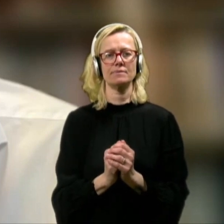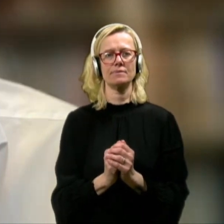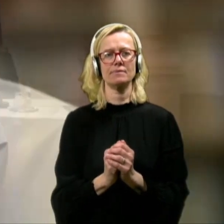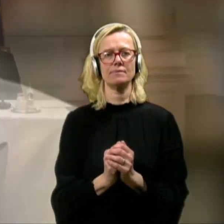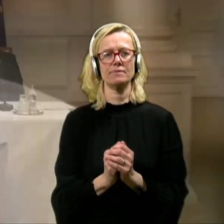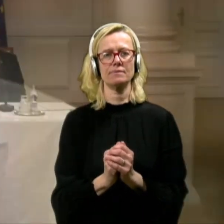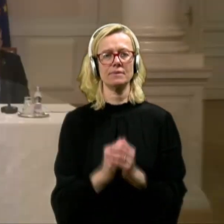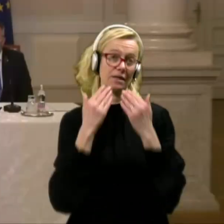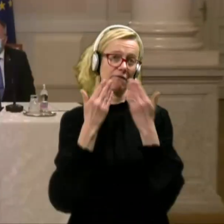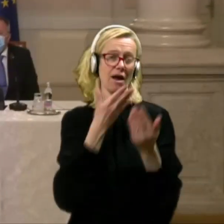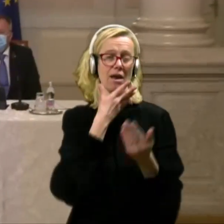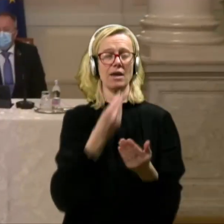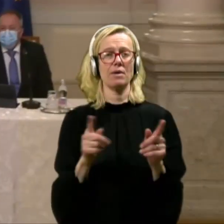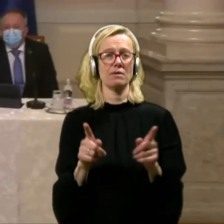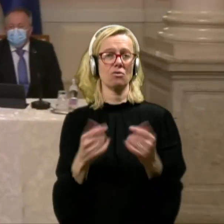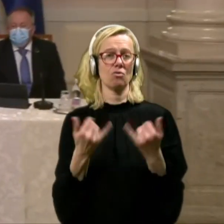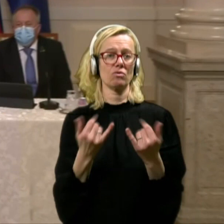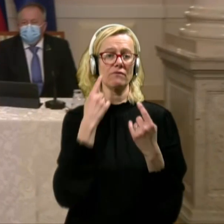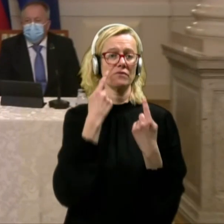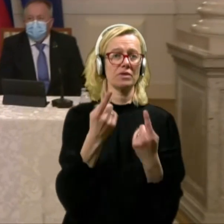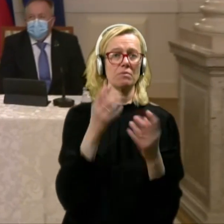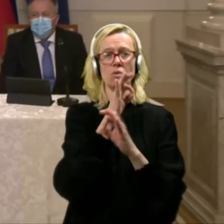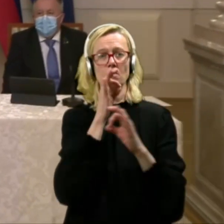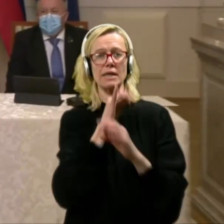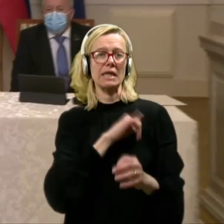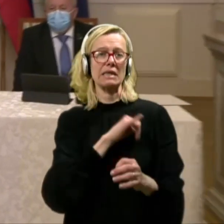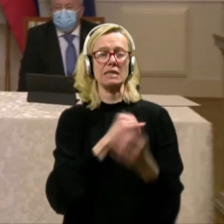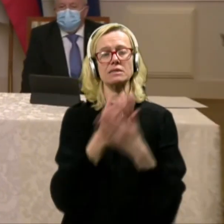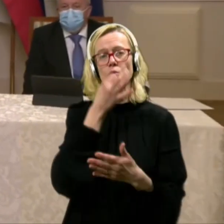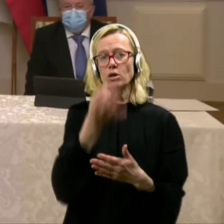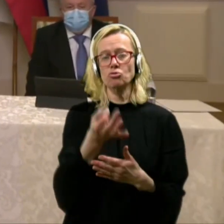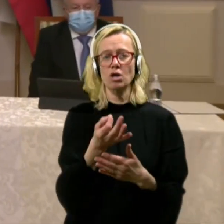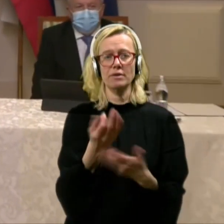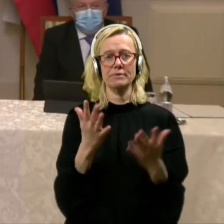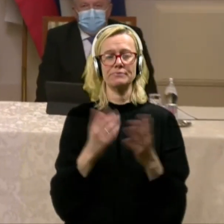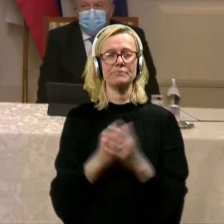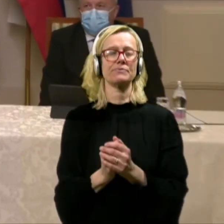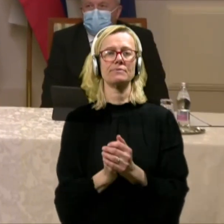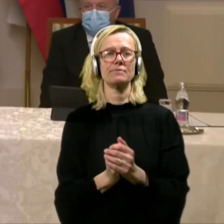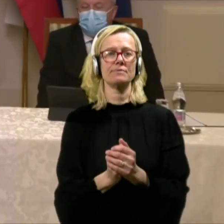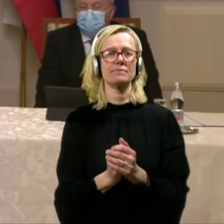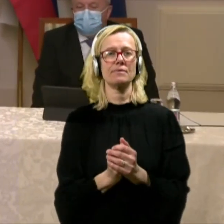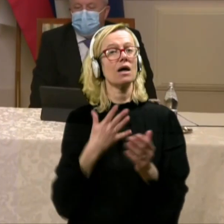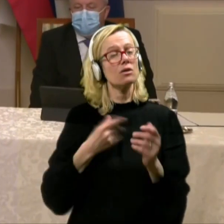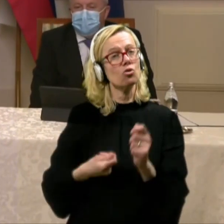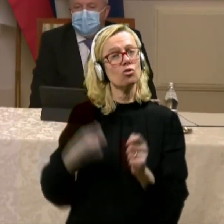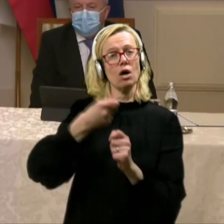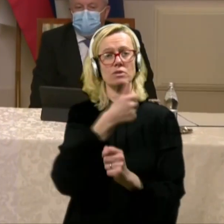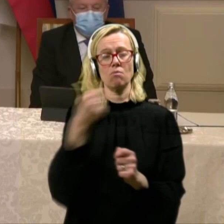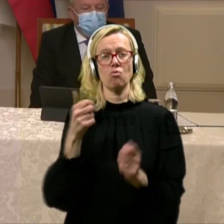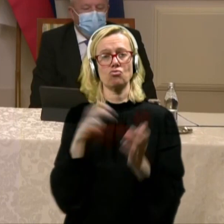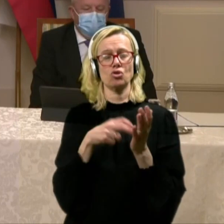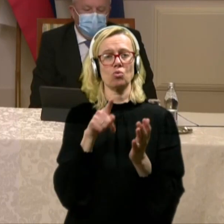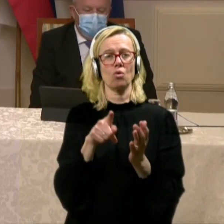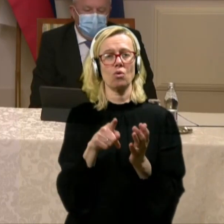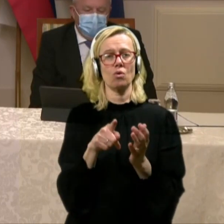Ja, hvala lepa. Zdaj, kot vidim, kakega velikega interesa za vprašanja ni. Dodal bi samo še to, da